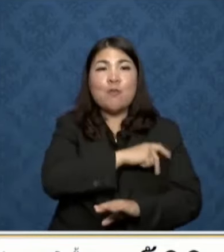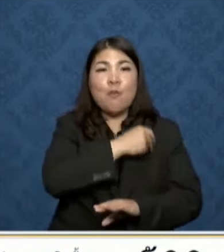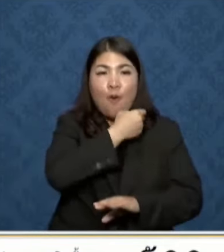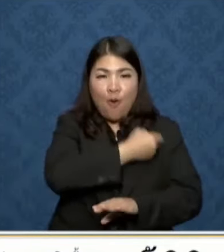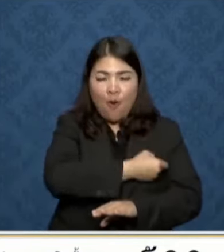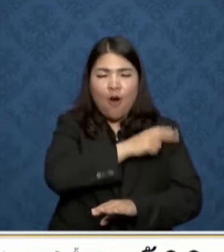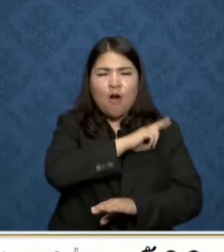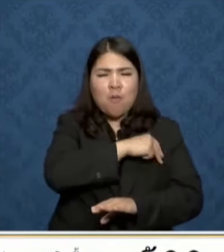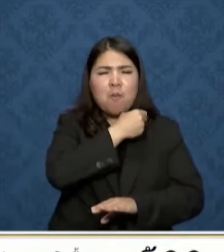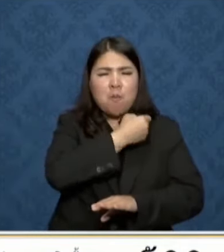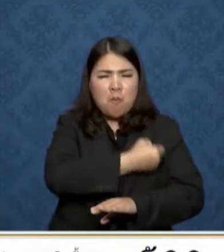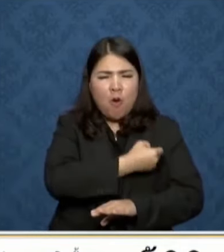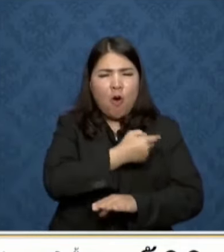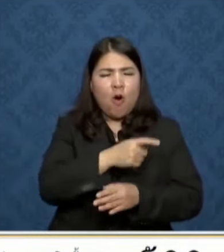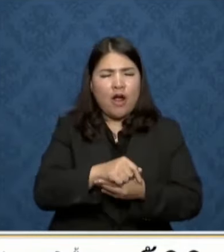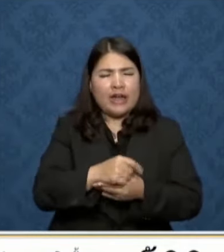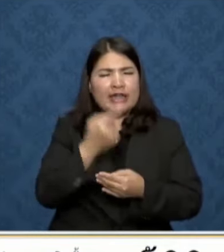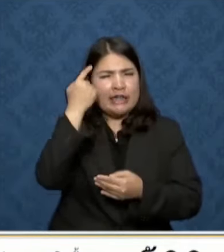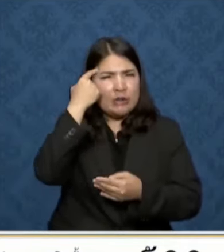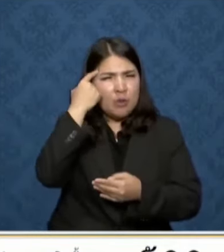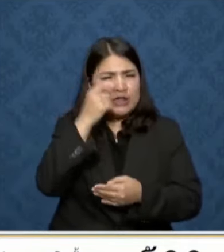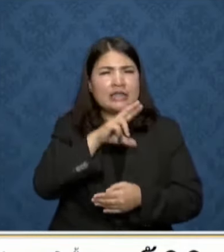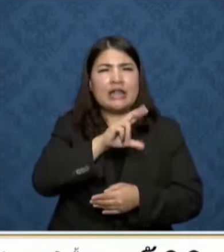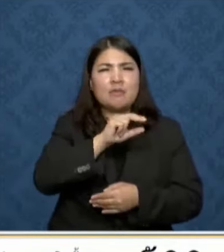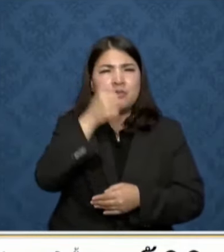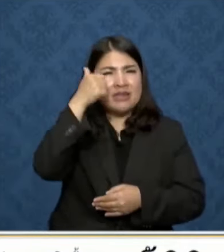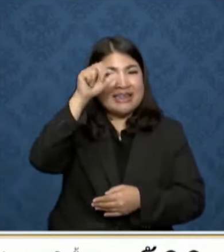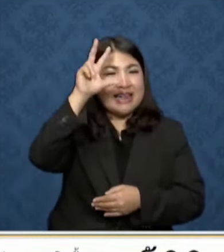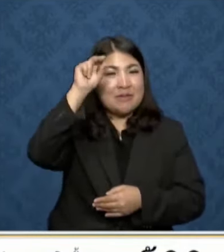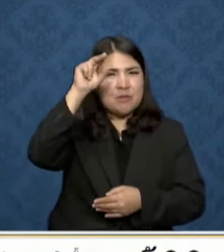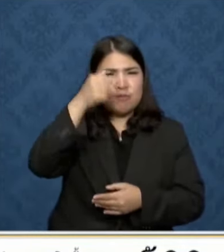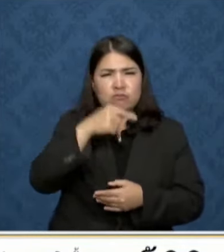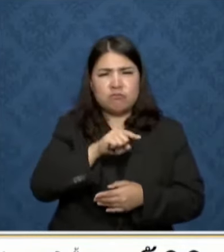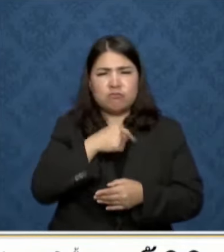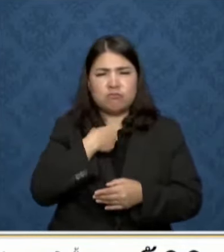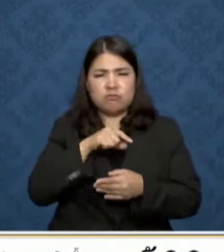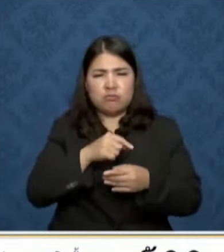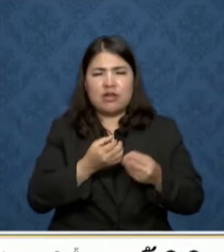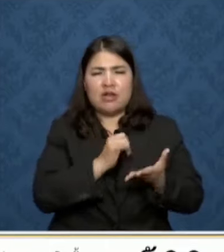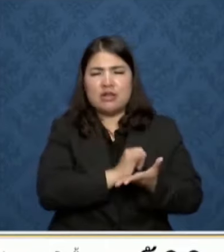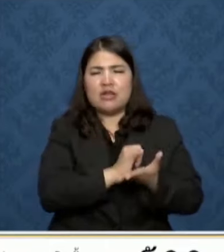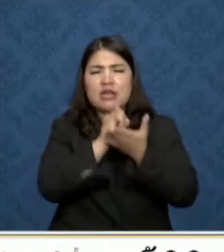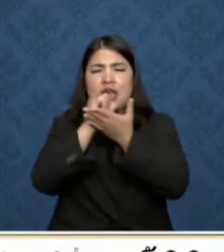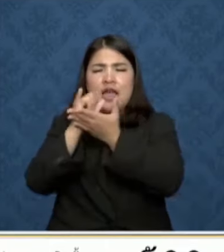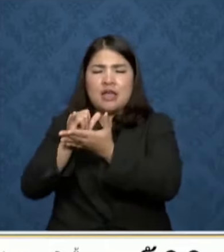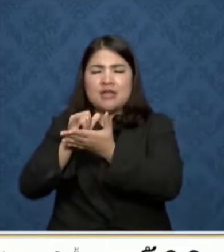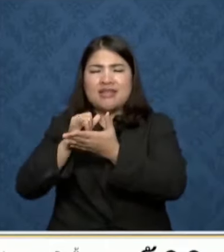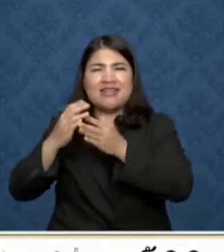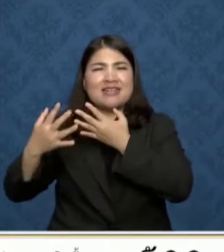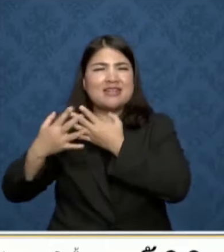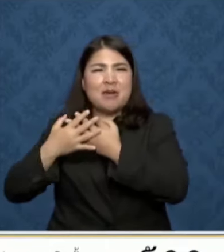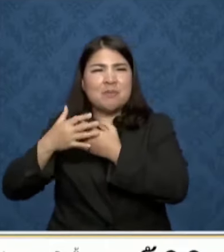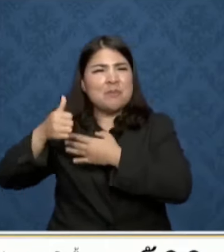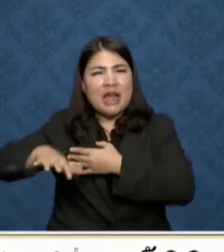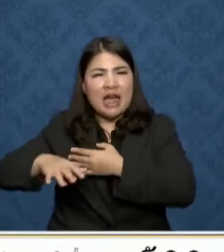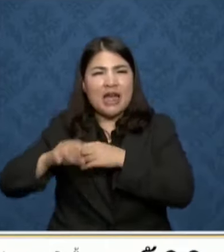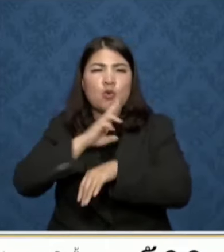คุณหมอให้ความเห็มาว่า believesุปขึนลบ๊บา Rabua60 วยกล